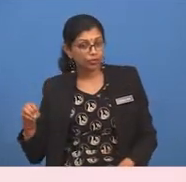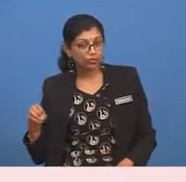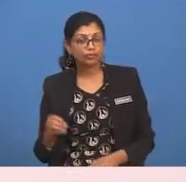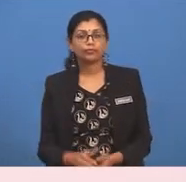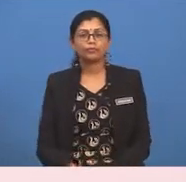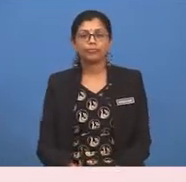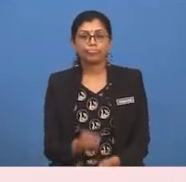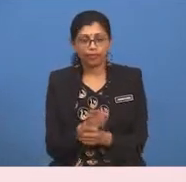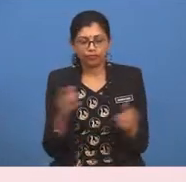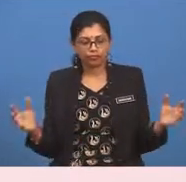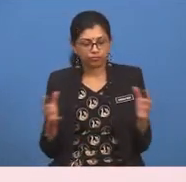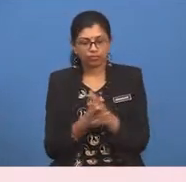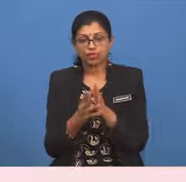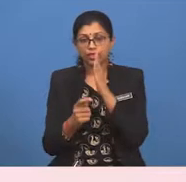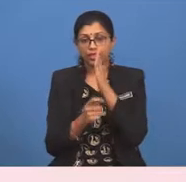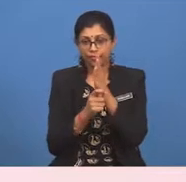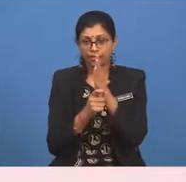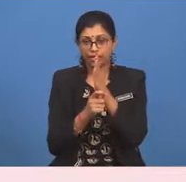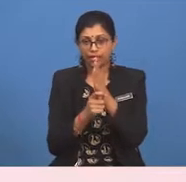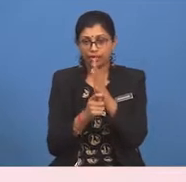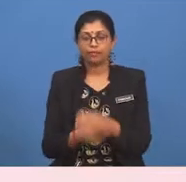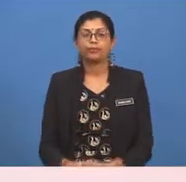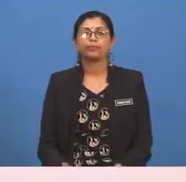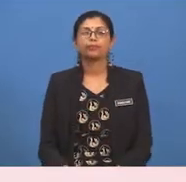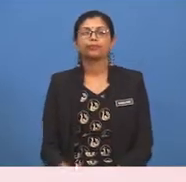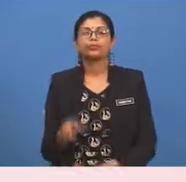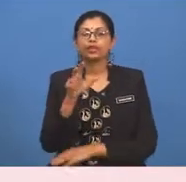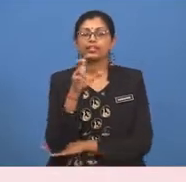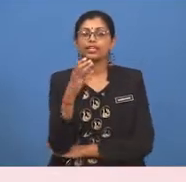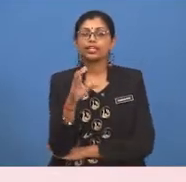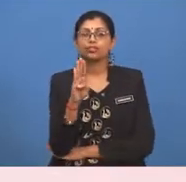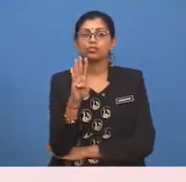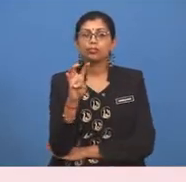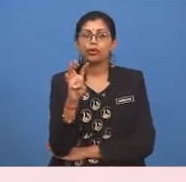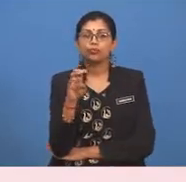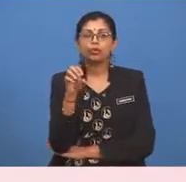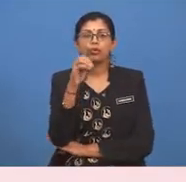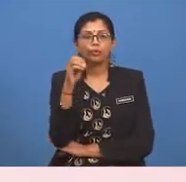40%. Maka jawapannya adalah